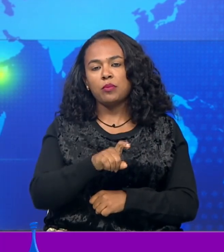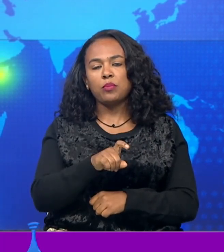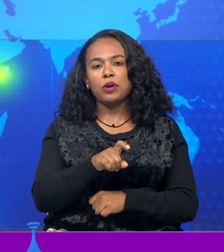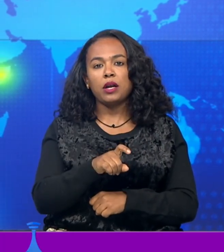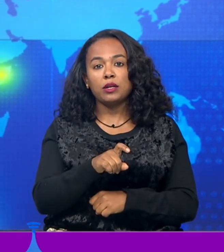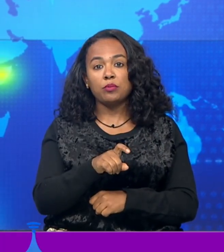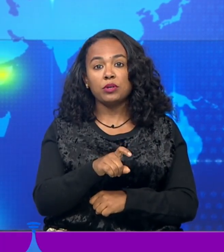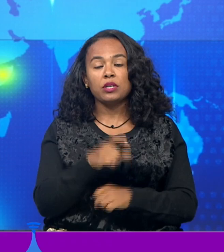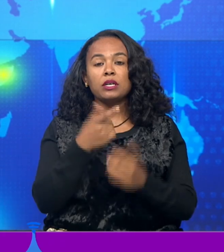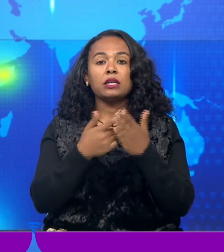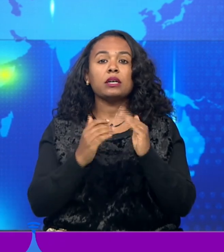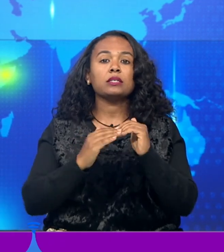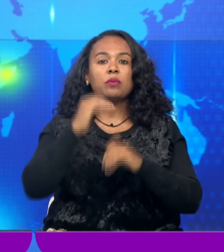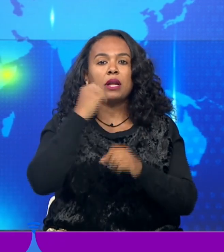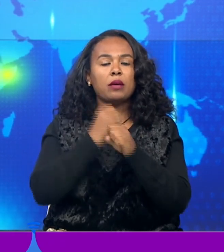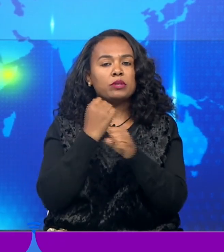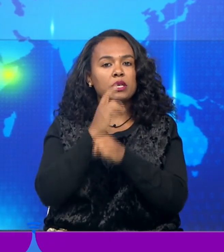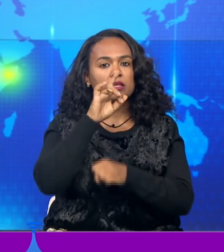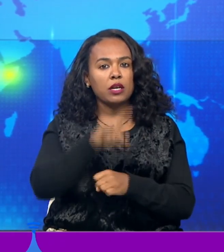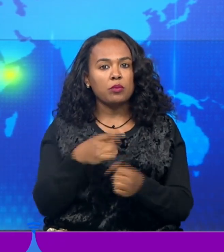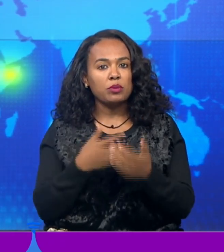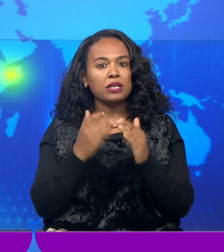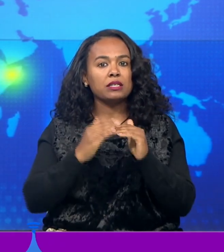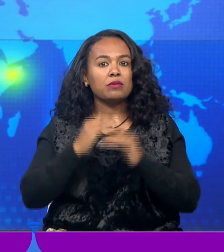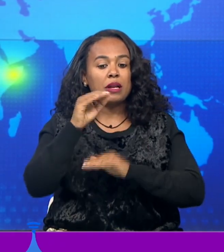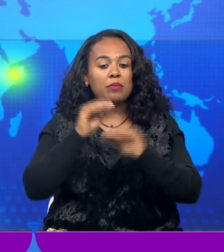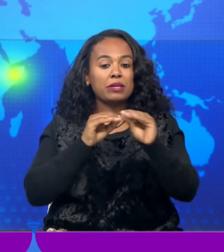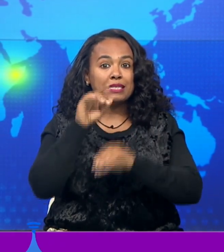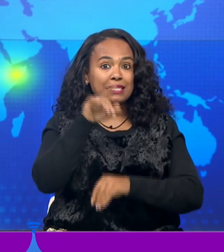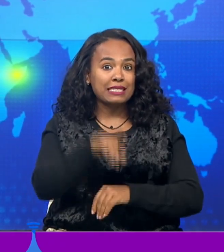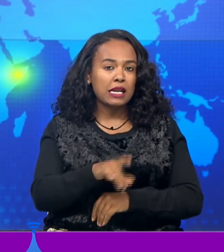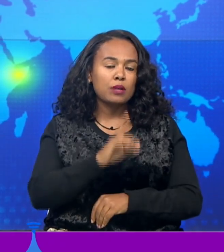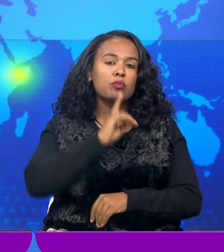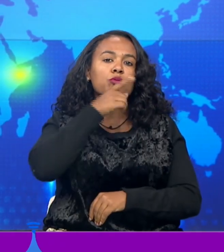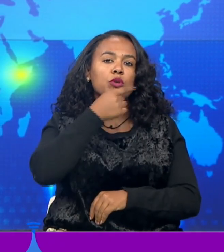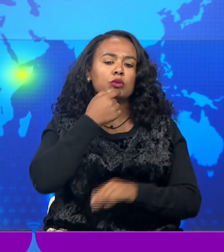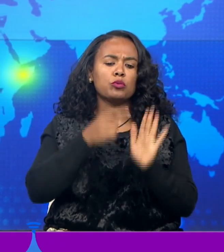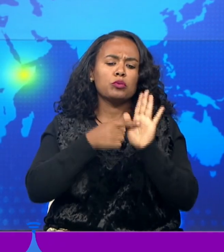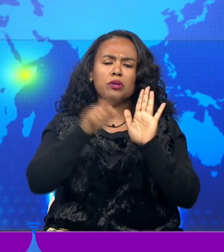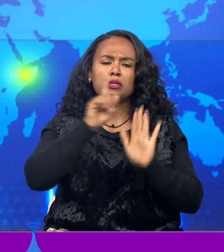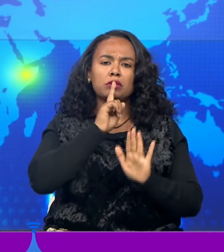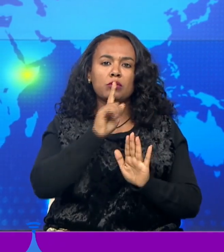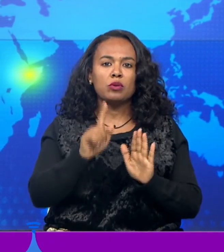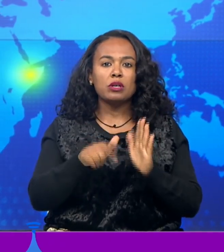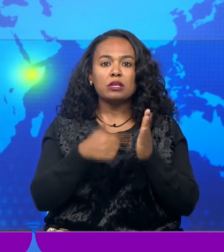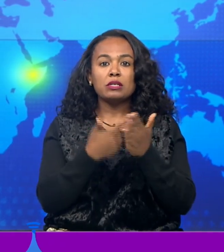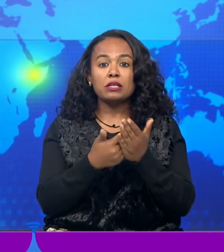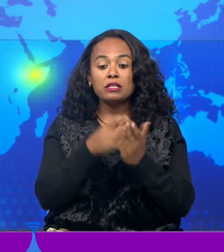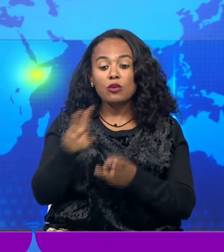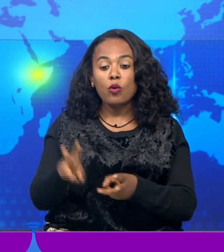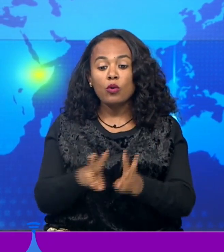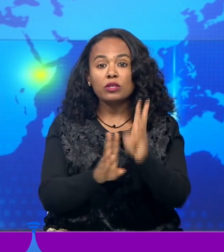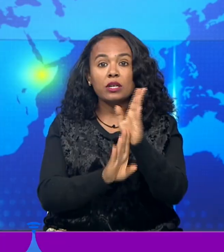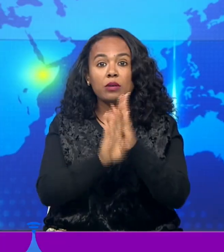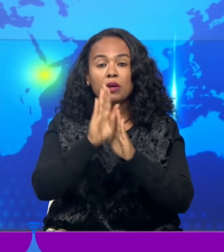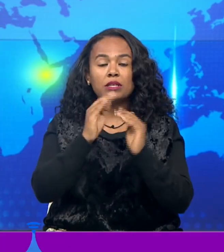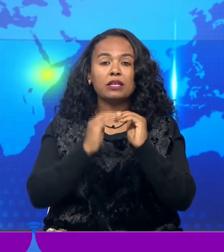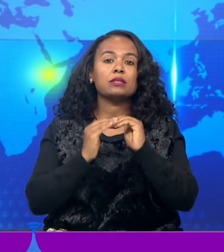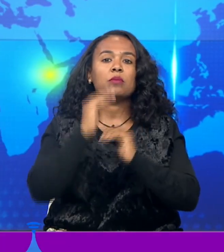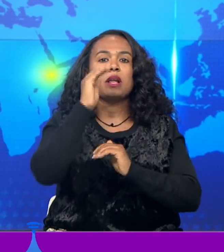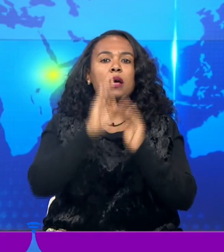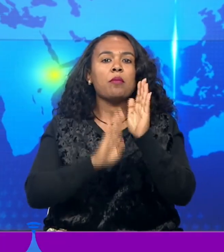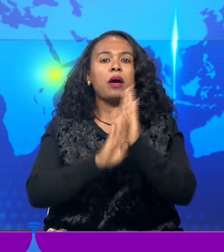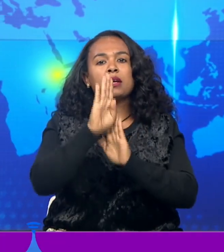በፊት ከዚህ በላይ መስራት እንዳለብህ፣ ከዚህ በላይ መንቀሳቀስ እንዳለብህ እሙን ነው፣ በቃ ግልጽ ነው። ስለዚህ ኮሪደር ልማት ከዚህ በላይ ማደግ አለበት።